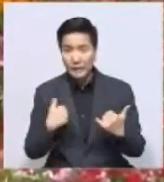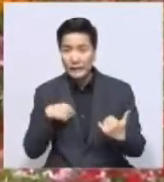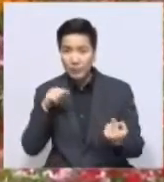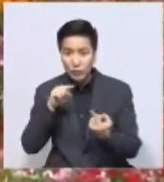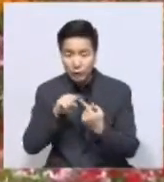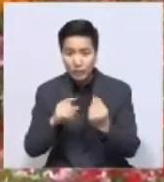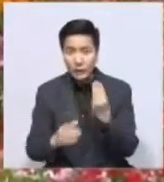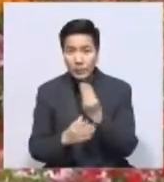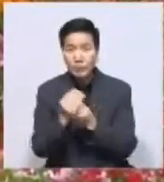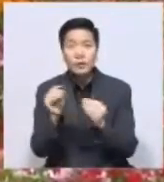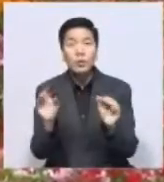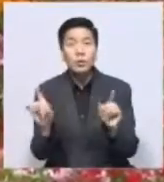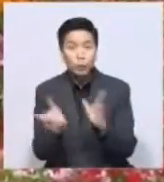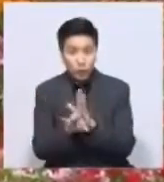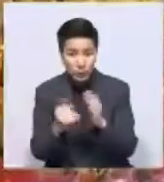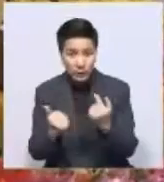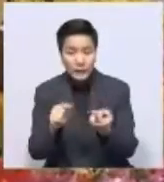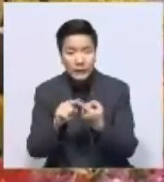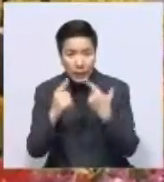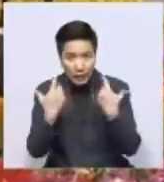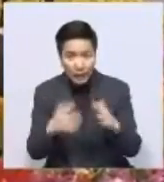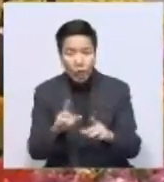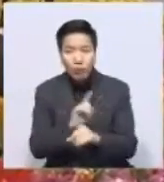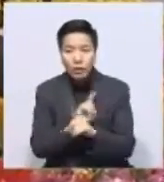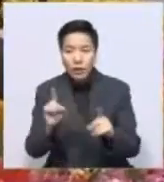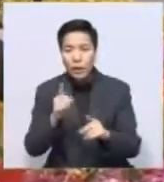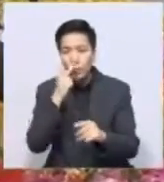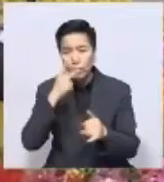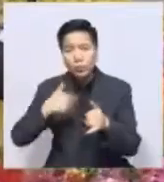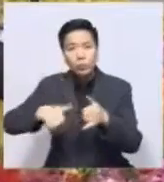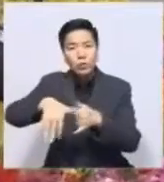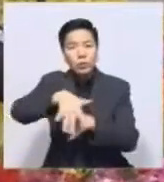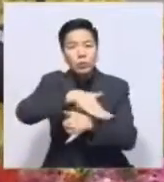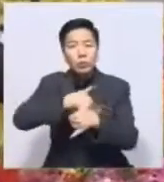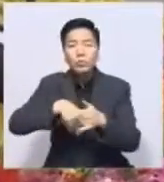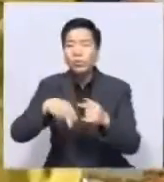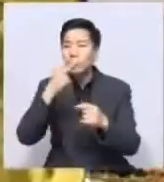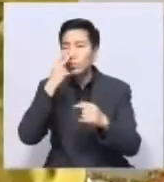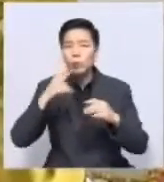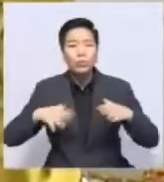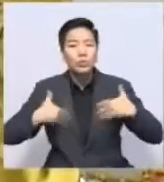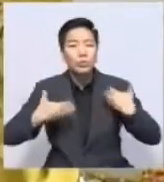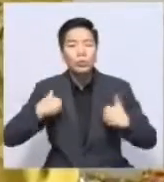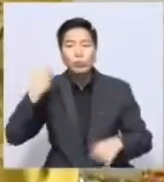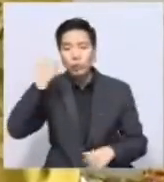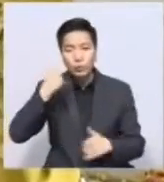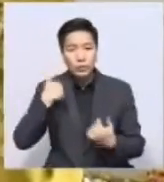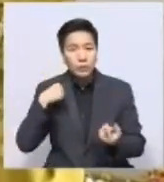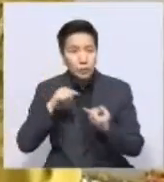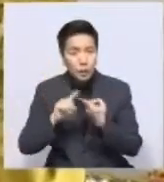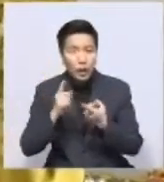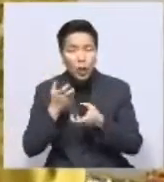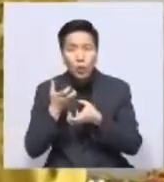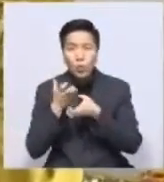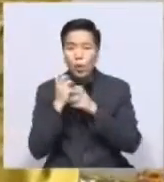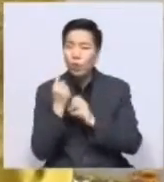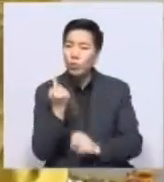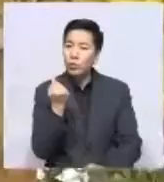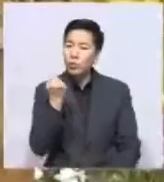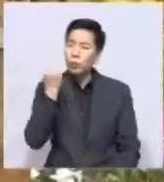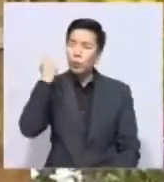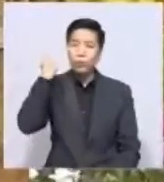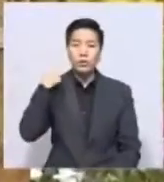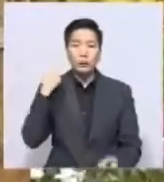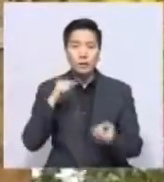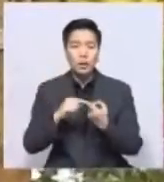ของการจัดงานอุ่นไอรักคลายความหนาวแล้วนะครับแต่มนต์เสน่ห์ภายในงานนั้นยังคงไม่เสื่อมคลายบรรยากาศย้อนยุคครับก็ทำให้ใครหลายคนนะครับนึกถึ